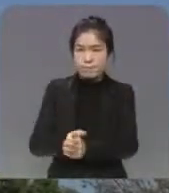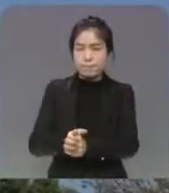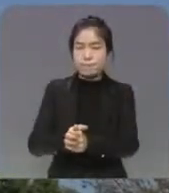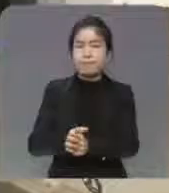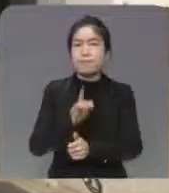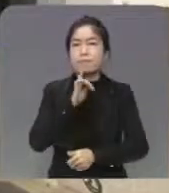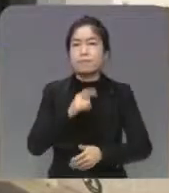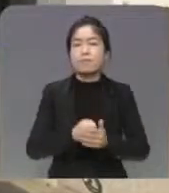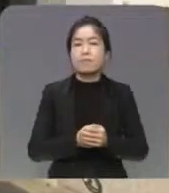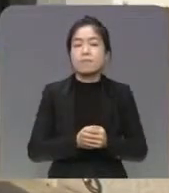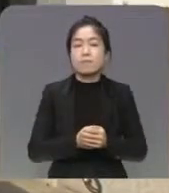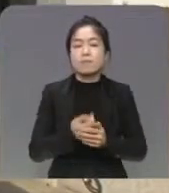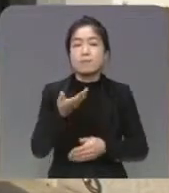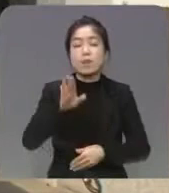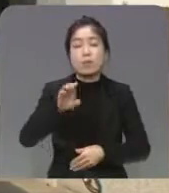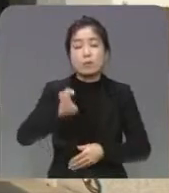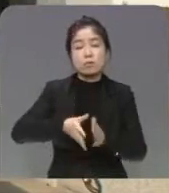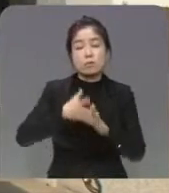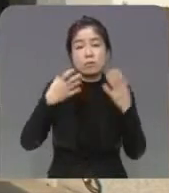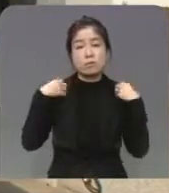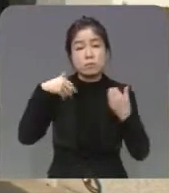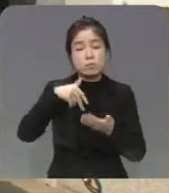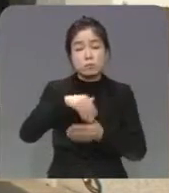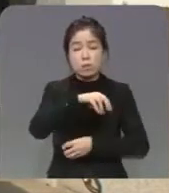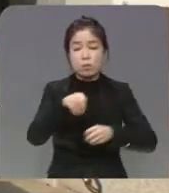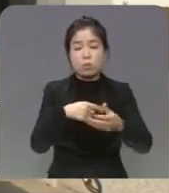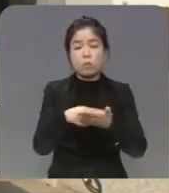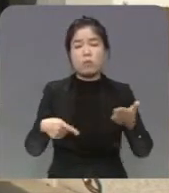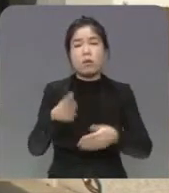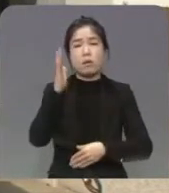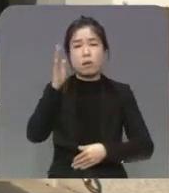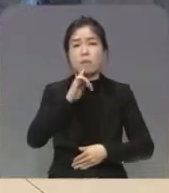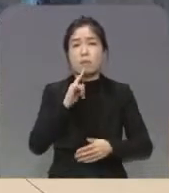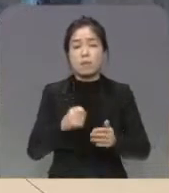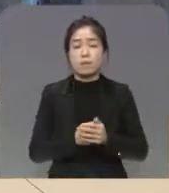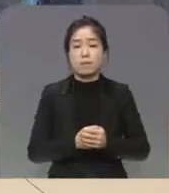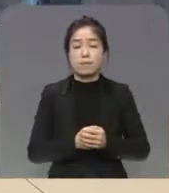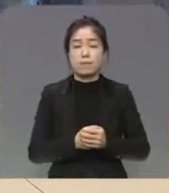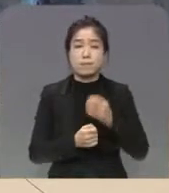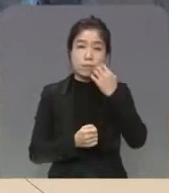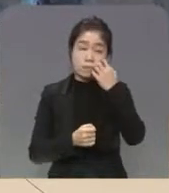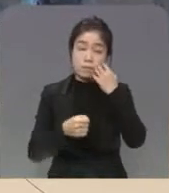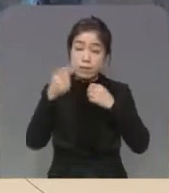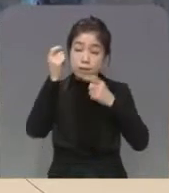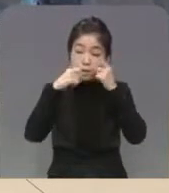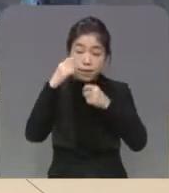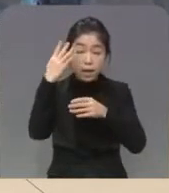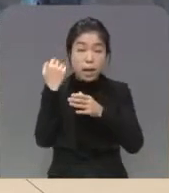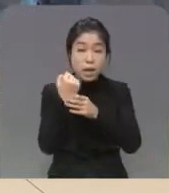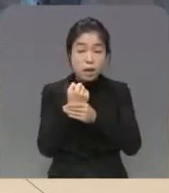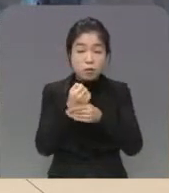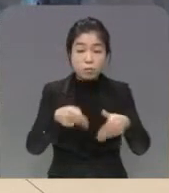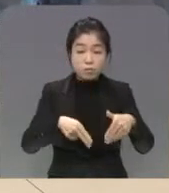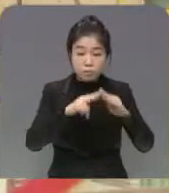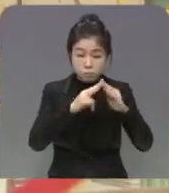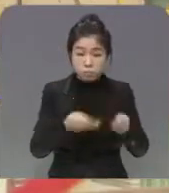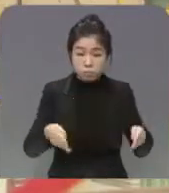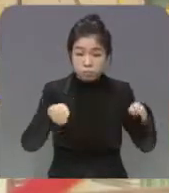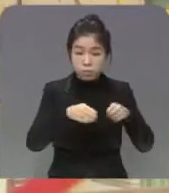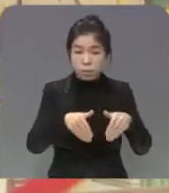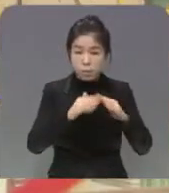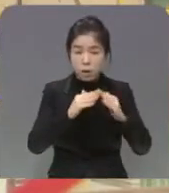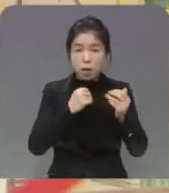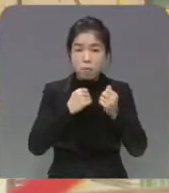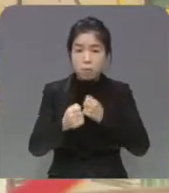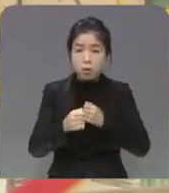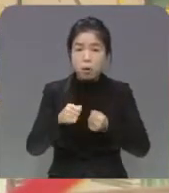겁니다. 하지만 광주시는 오히려 피해자라고 주장합니다. 쓰레기 연료와 시설을 만들었지만